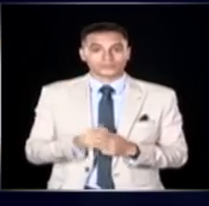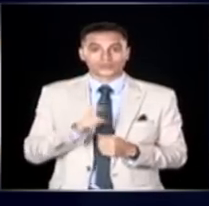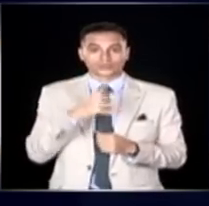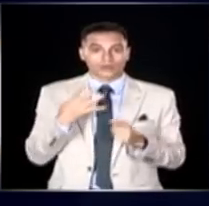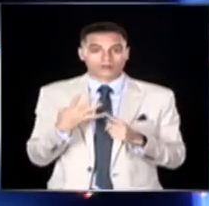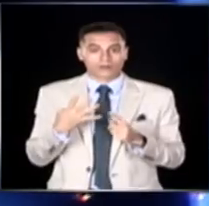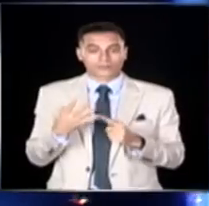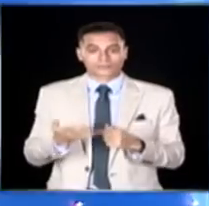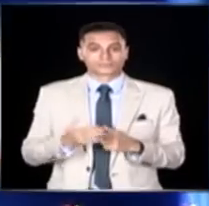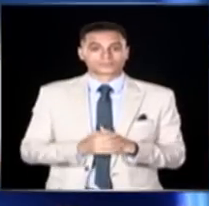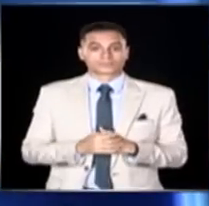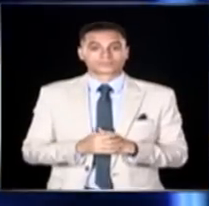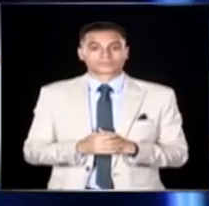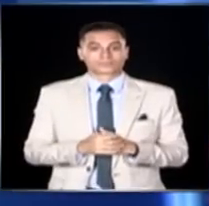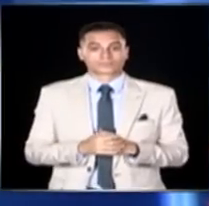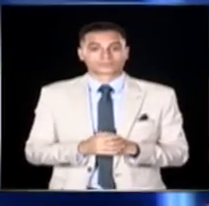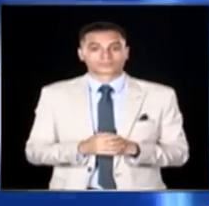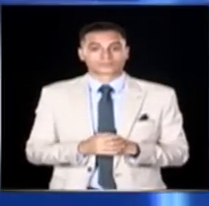السؤال الرابع،